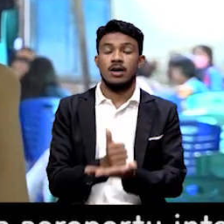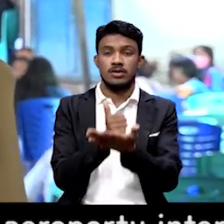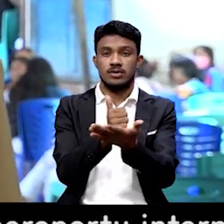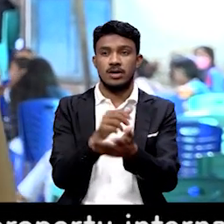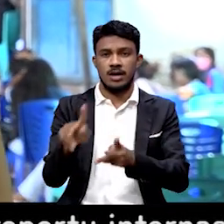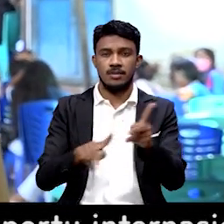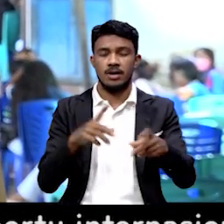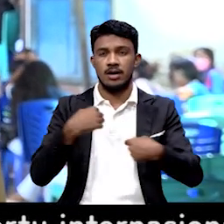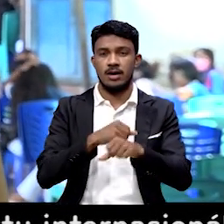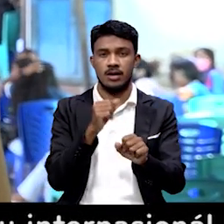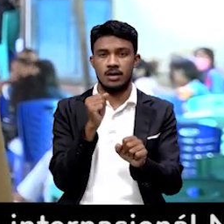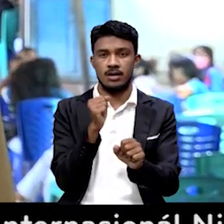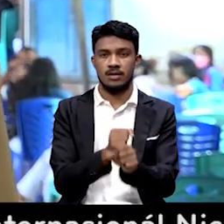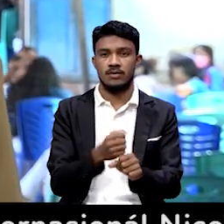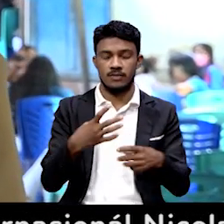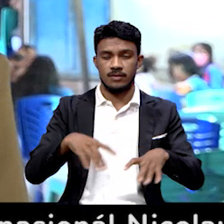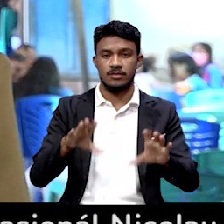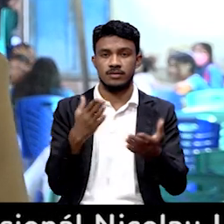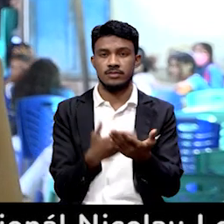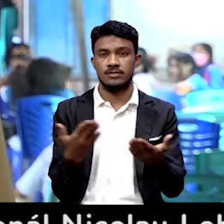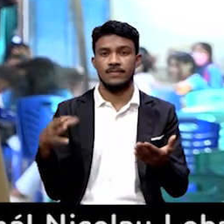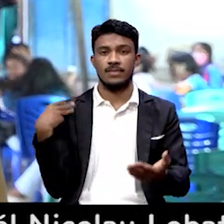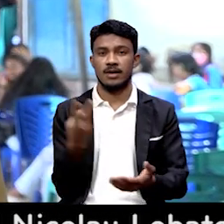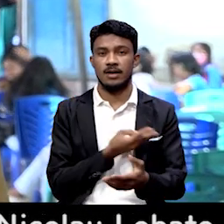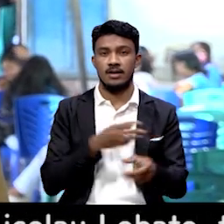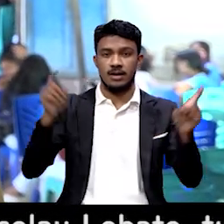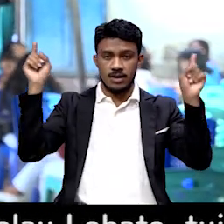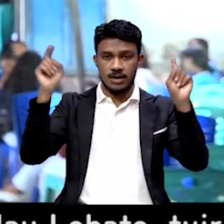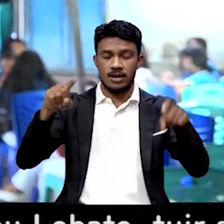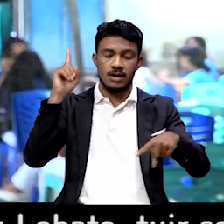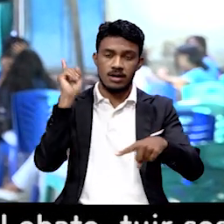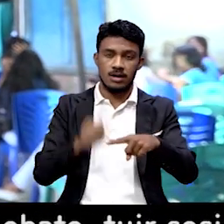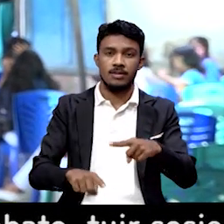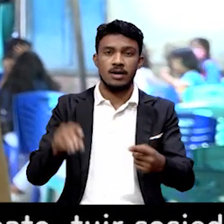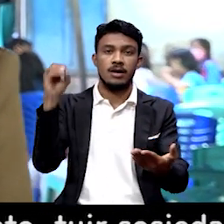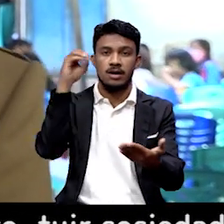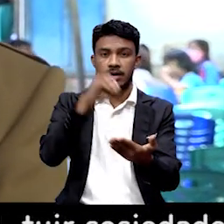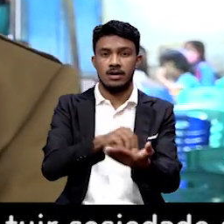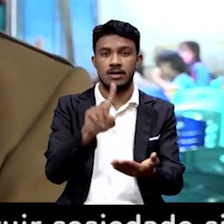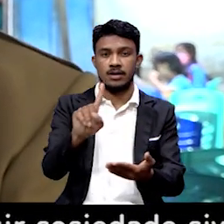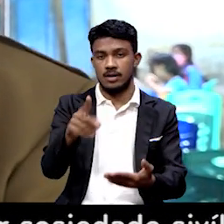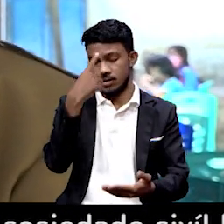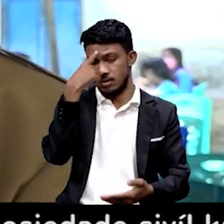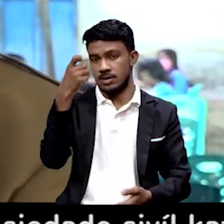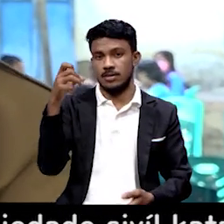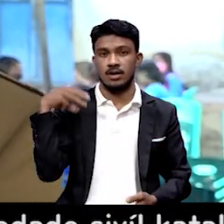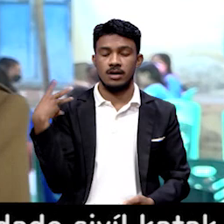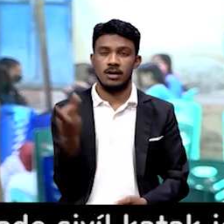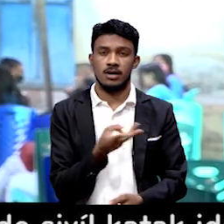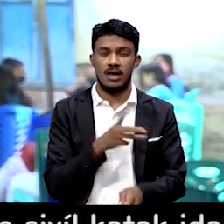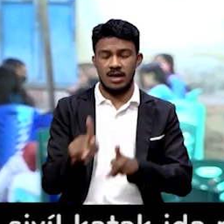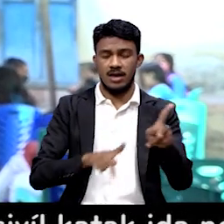umano. Pertanto, significa che tenga la bella raida, tanto la politica della